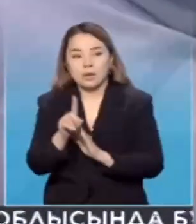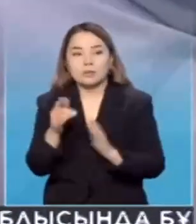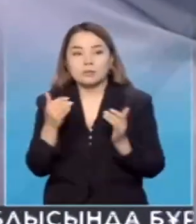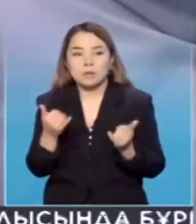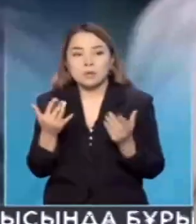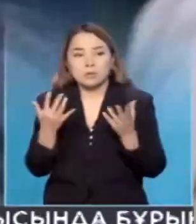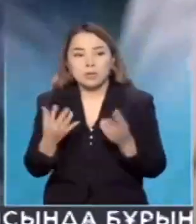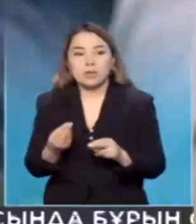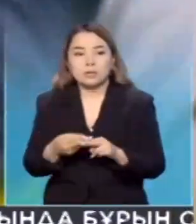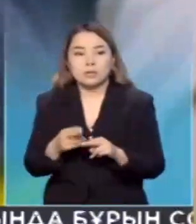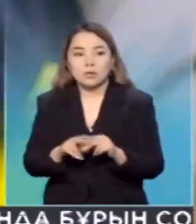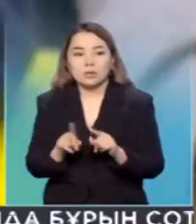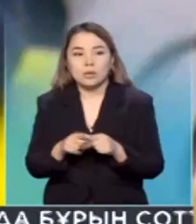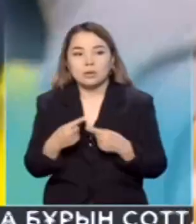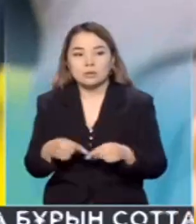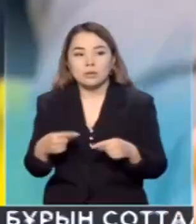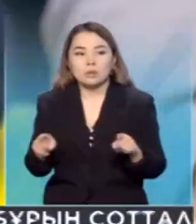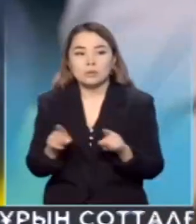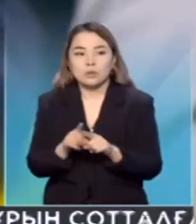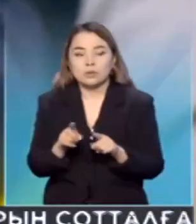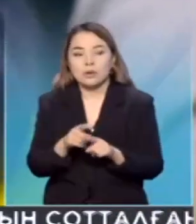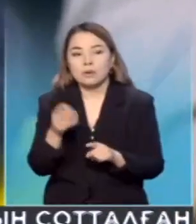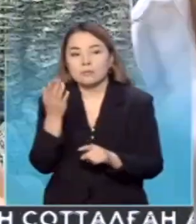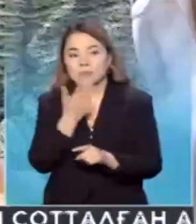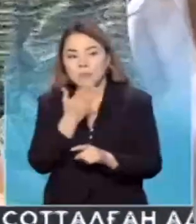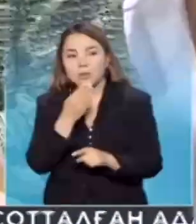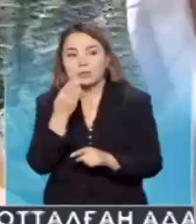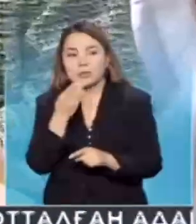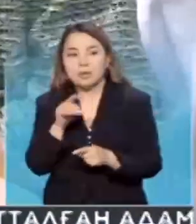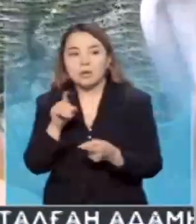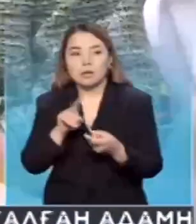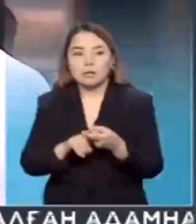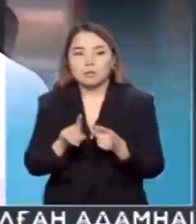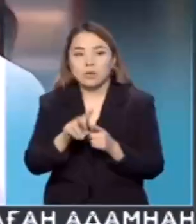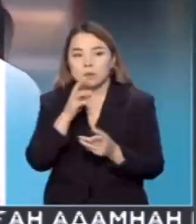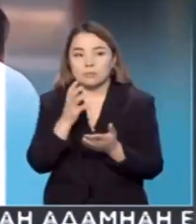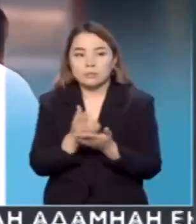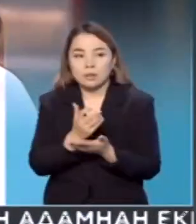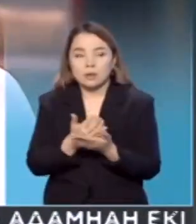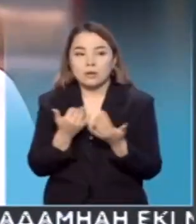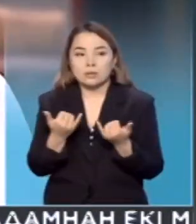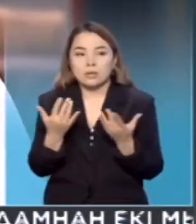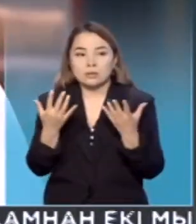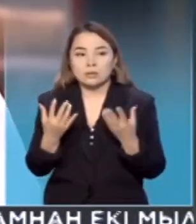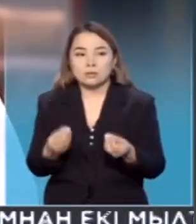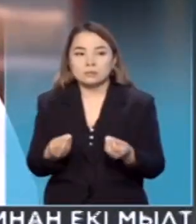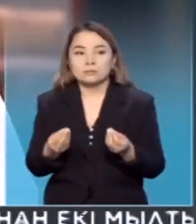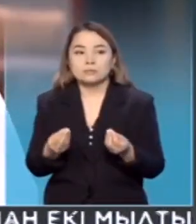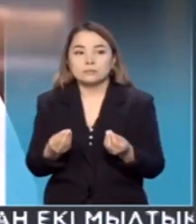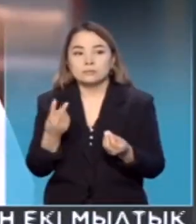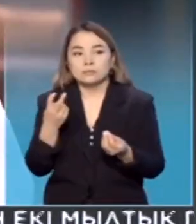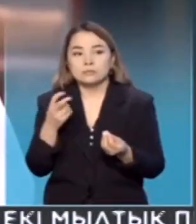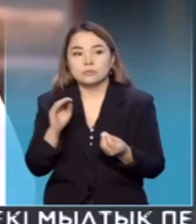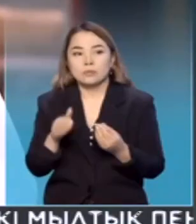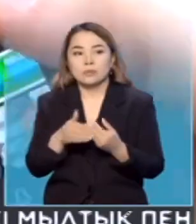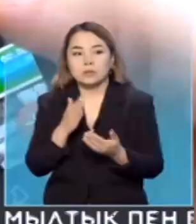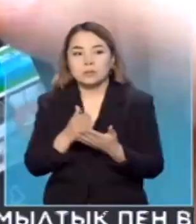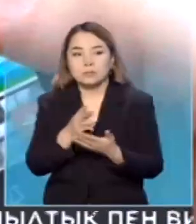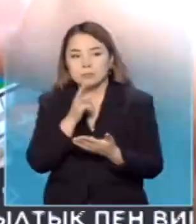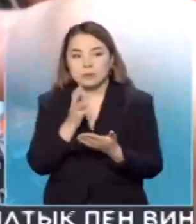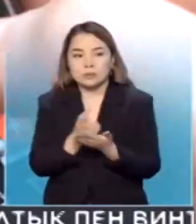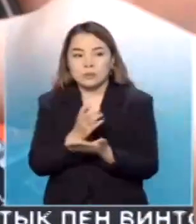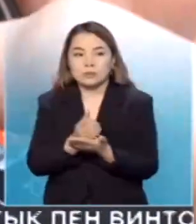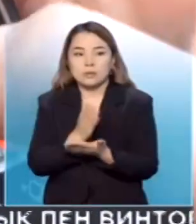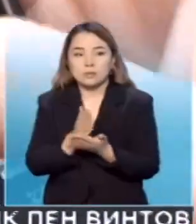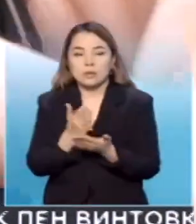Қазіргі таңдағы сұранысқа байланысты, видеоның сапасына байланысты айлық табысым қазіргі таңда 200 мың шамасын құрайды.